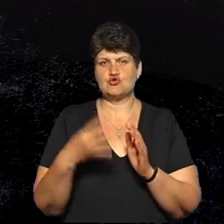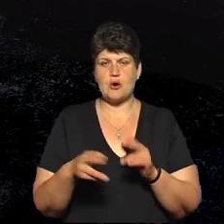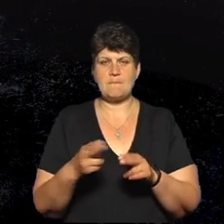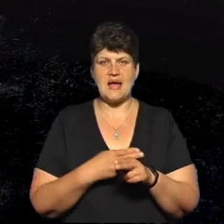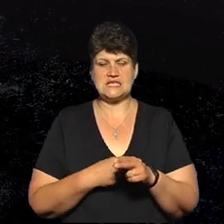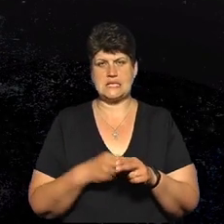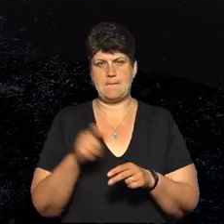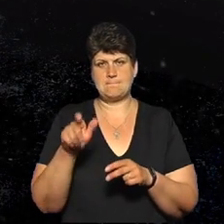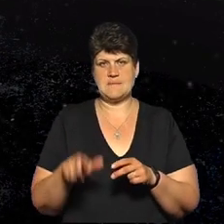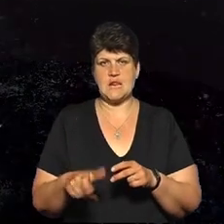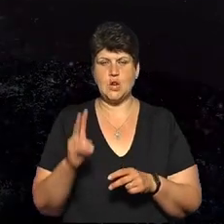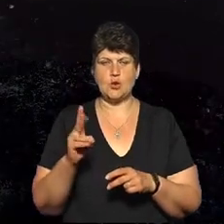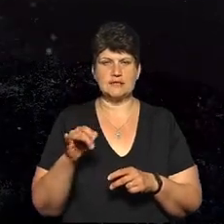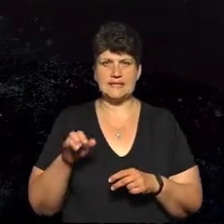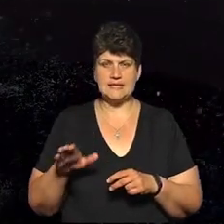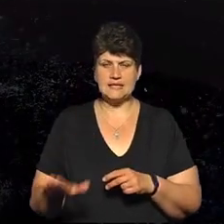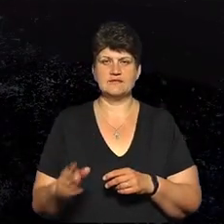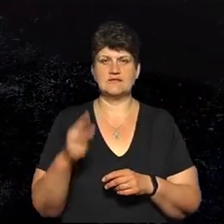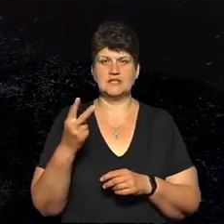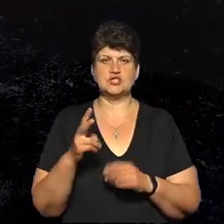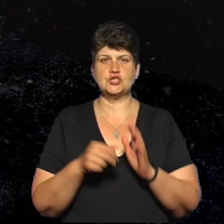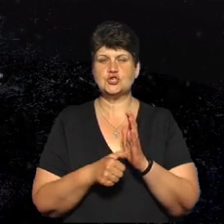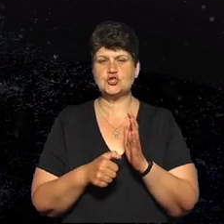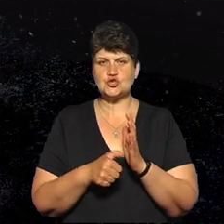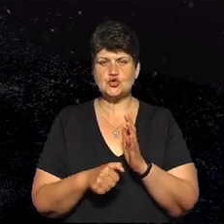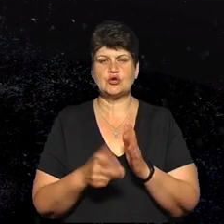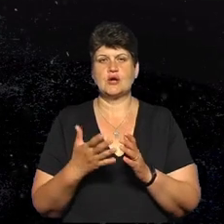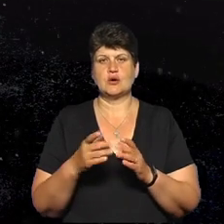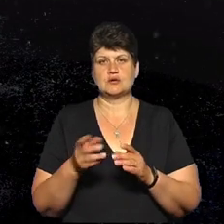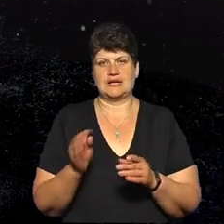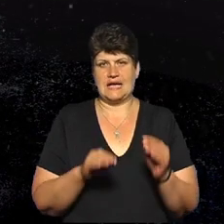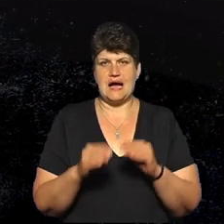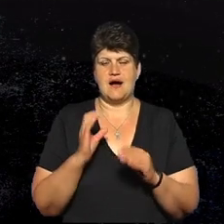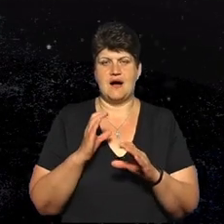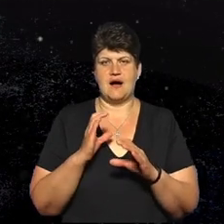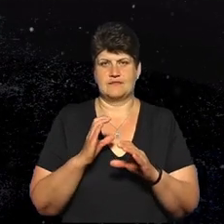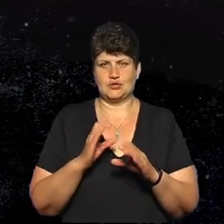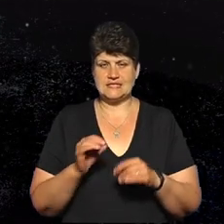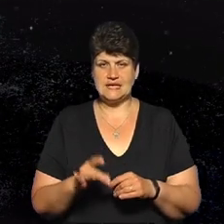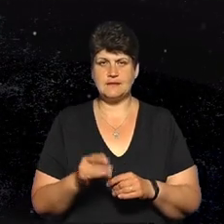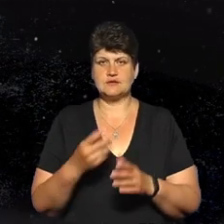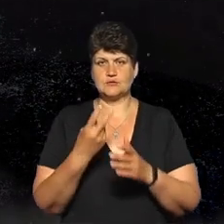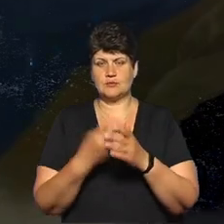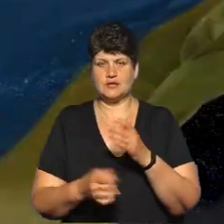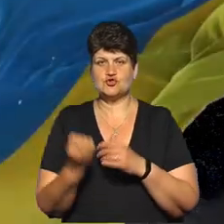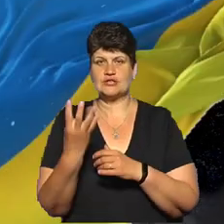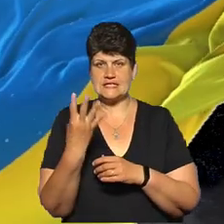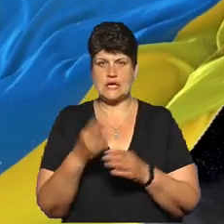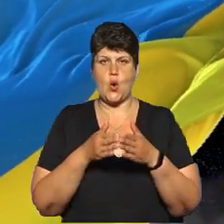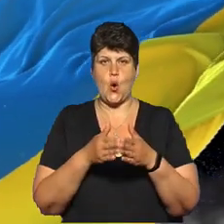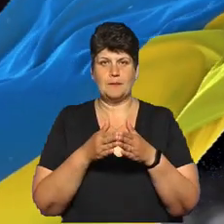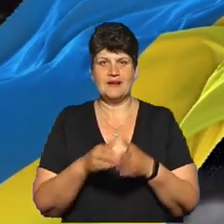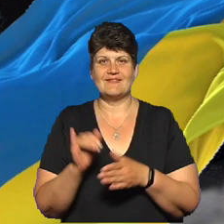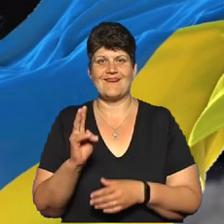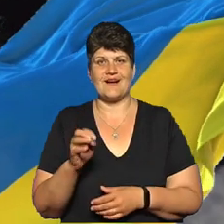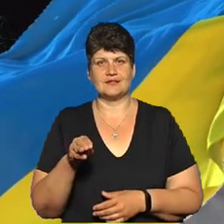ракет, 2600 одиниць авто і цистерн та 61 спецтехніку. Потопили 14 кораблів і катерів.